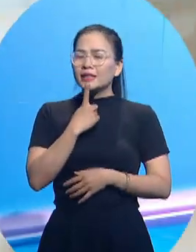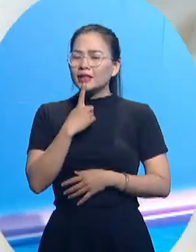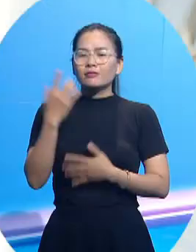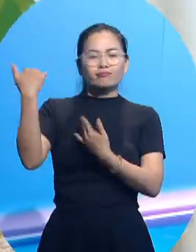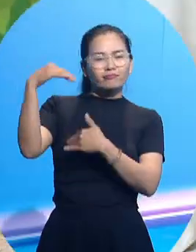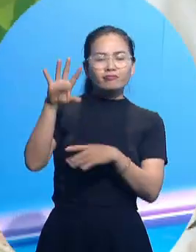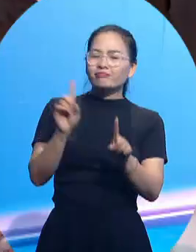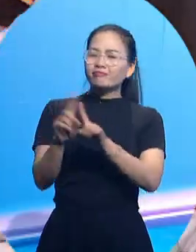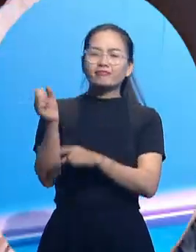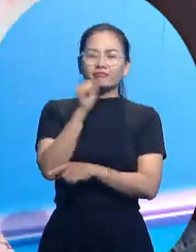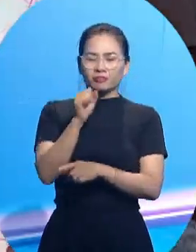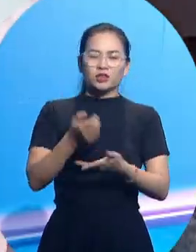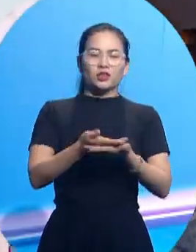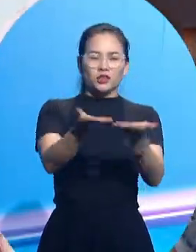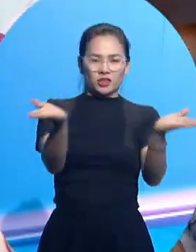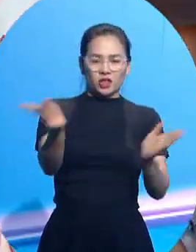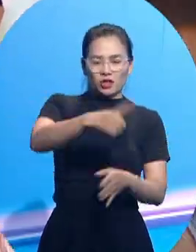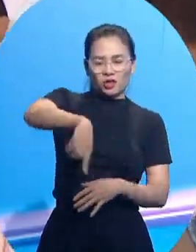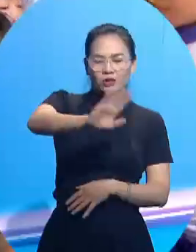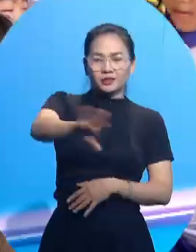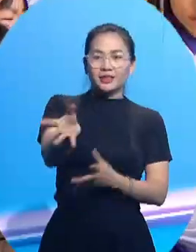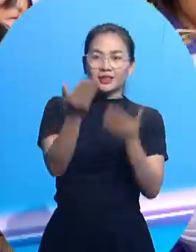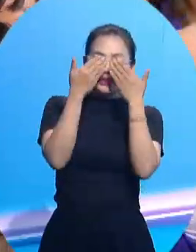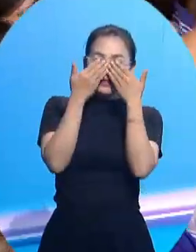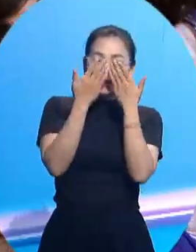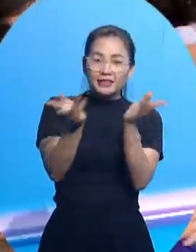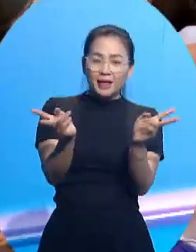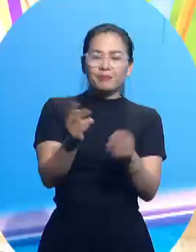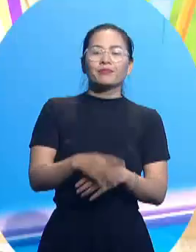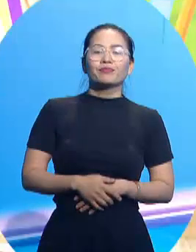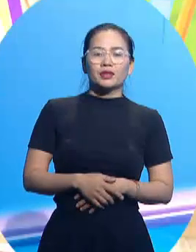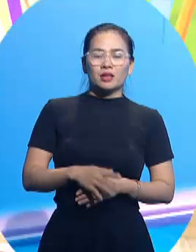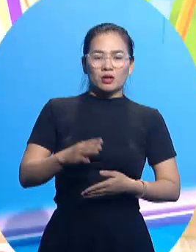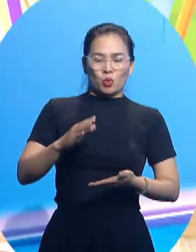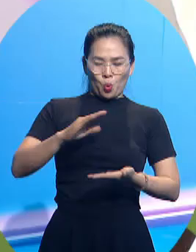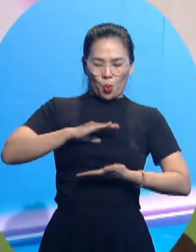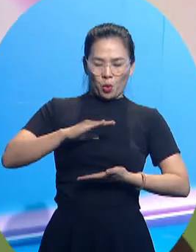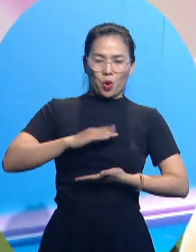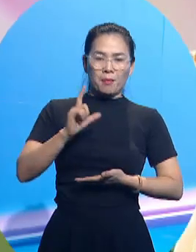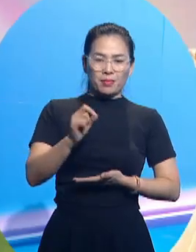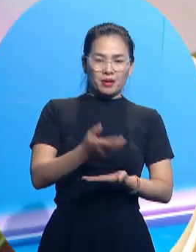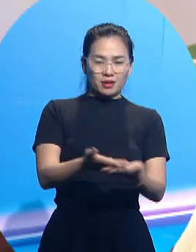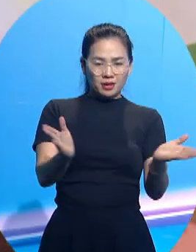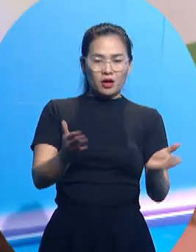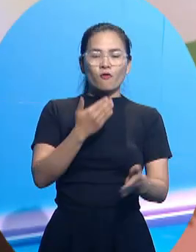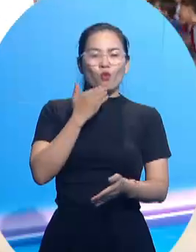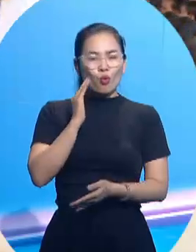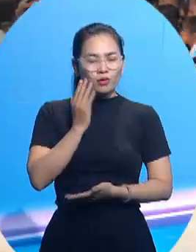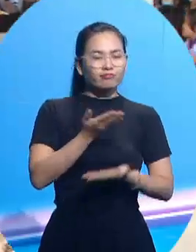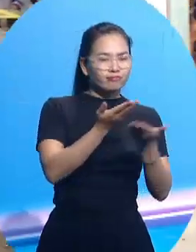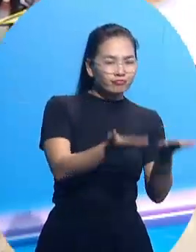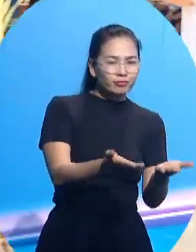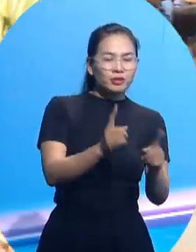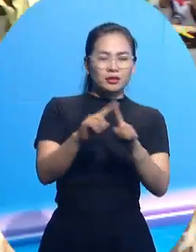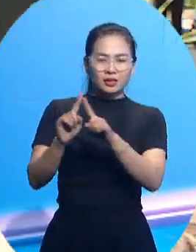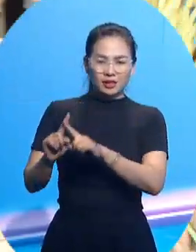món quà tinh thần cho các bạn học sinh nhỏ nơi đây. Ngoài 10 phần quà cho các em học sinh có hoàn cảnh khó khăn, phụ huynh, giáo viên và học sinh trường Trung